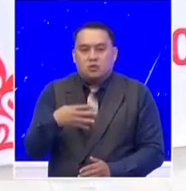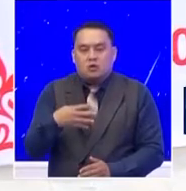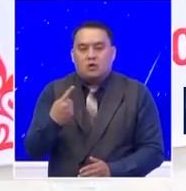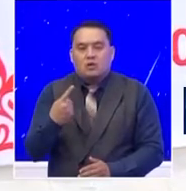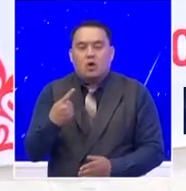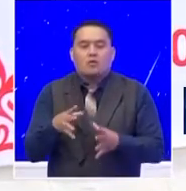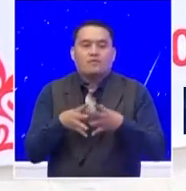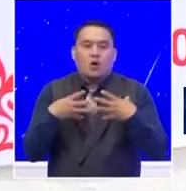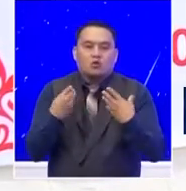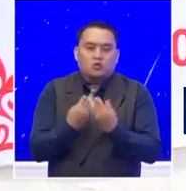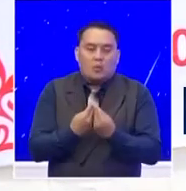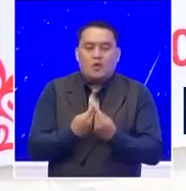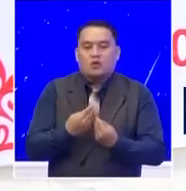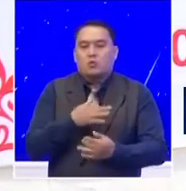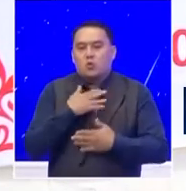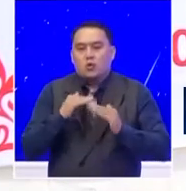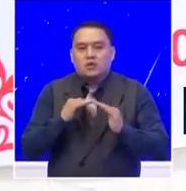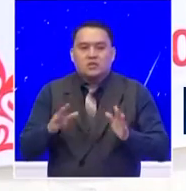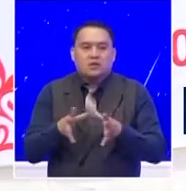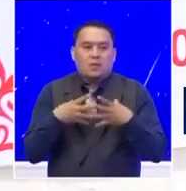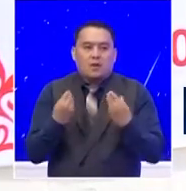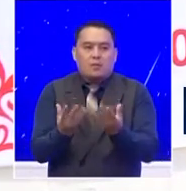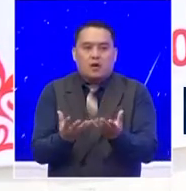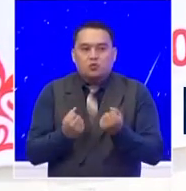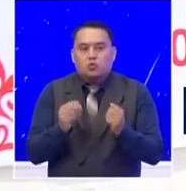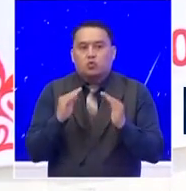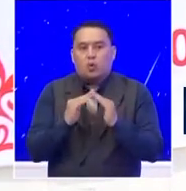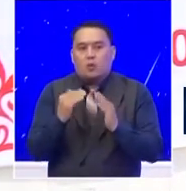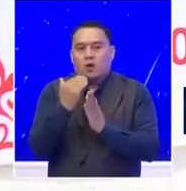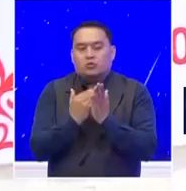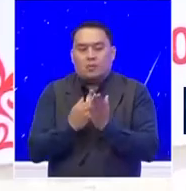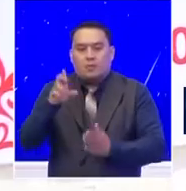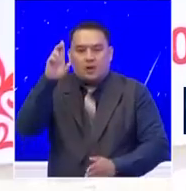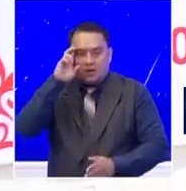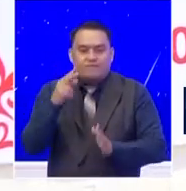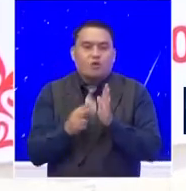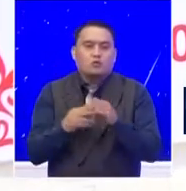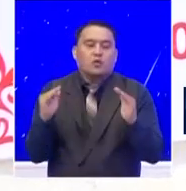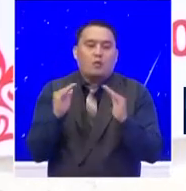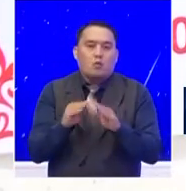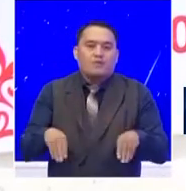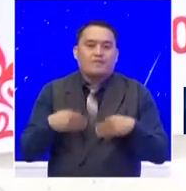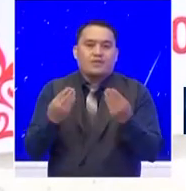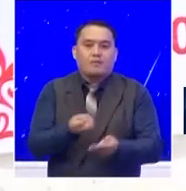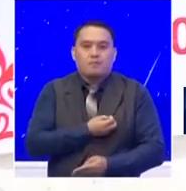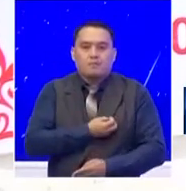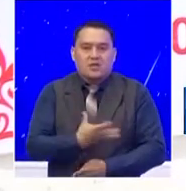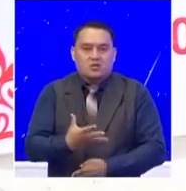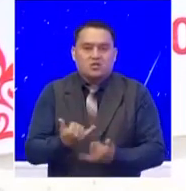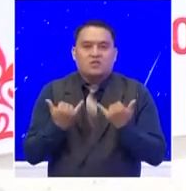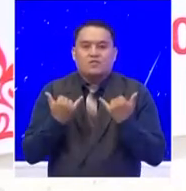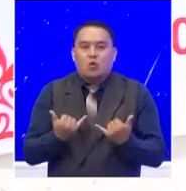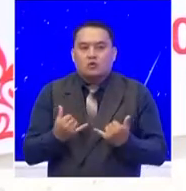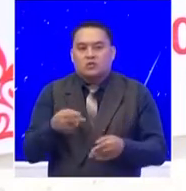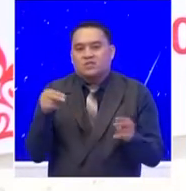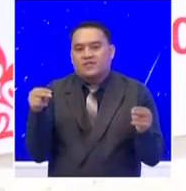В нашем районе более 40 многодетных семей получили жилье по госпрограмме. 8 домов выданы меценатами. Сегодня мы